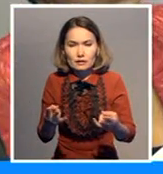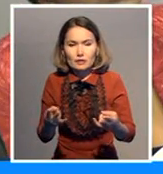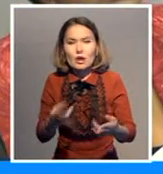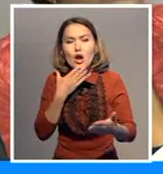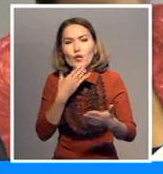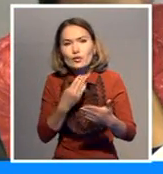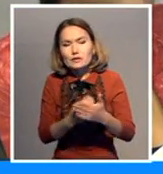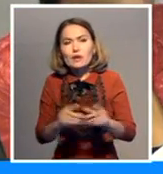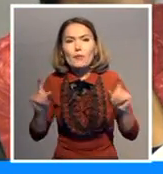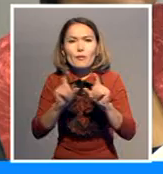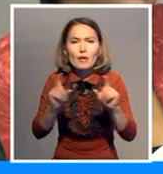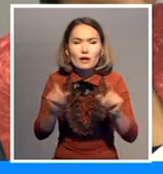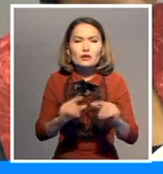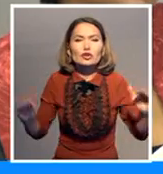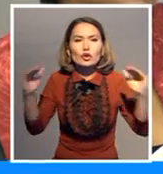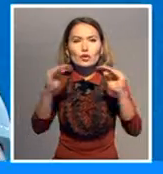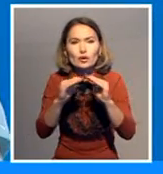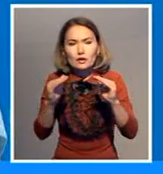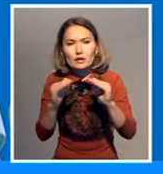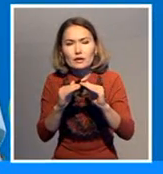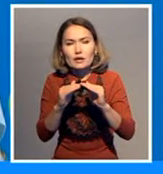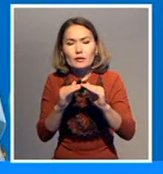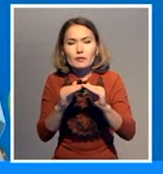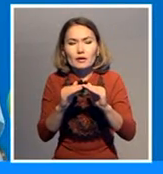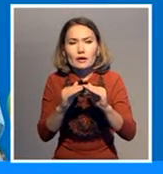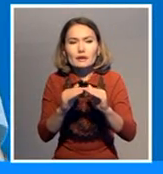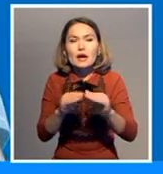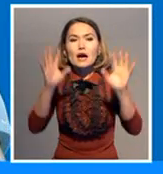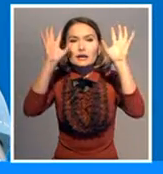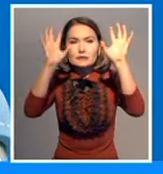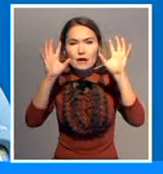ғимараттарын немесе үйлерін болмаса басқа құрылыстарын